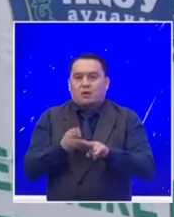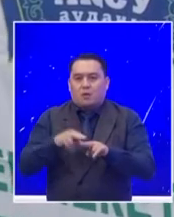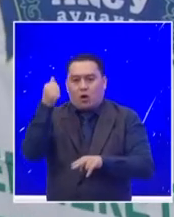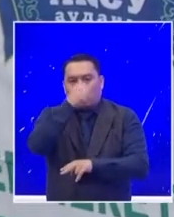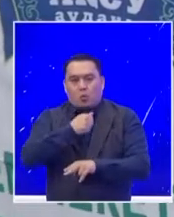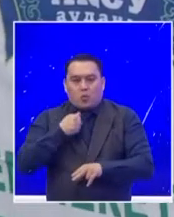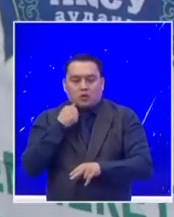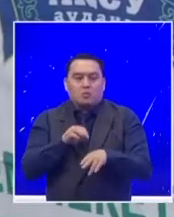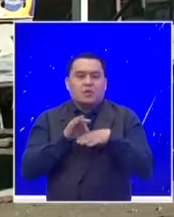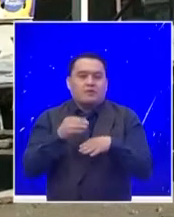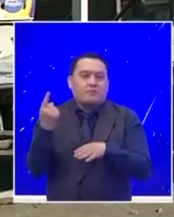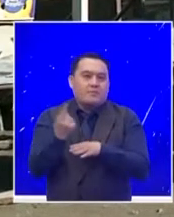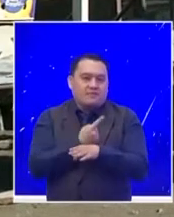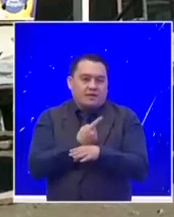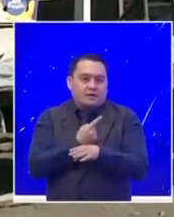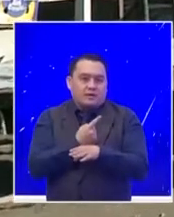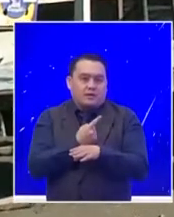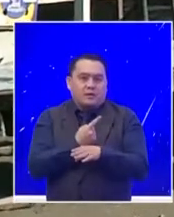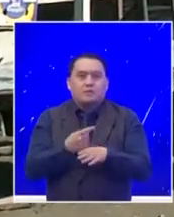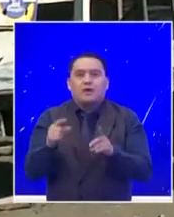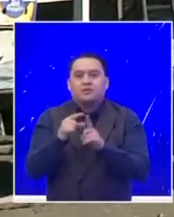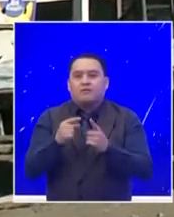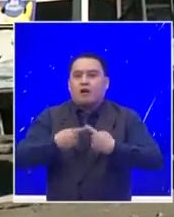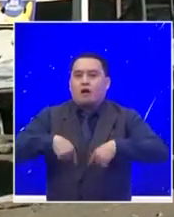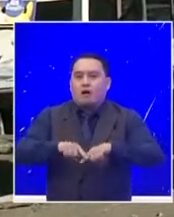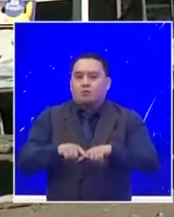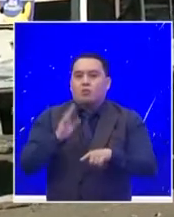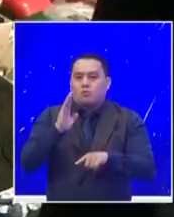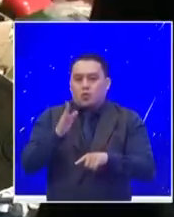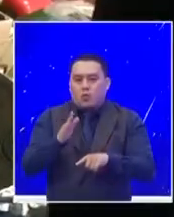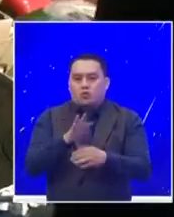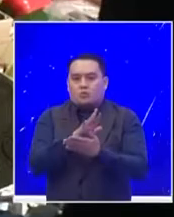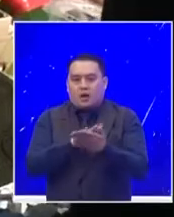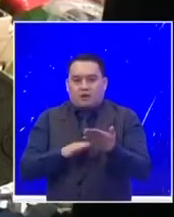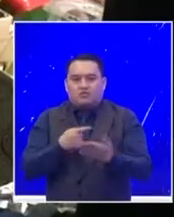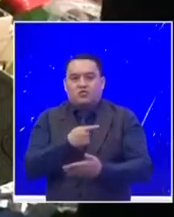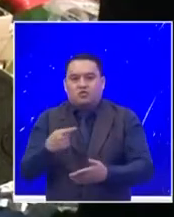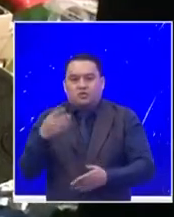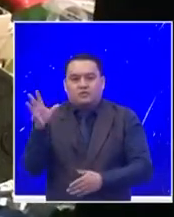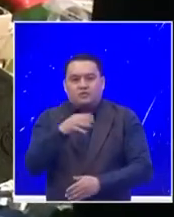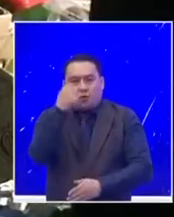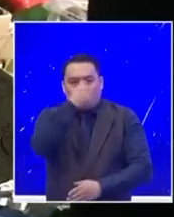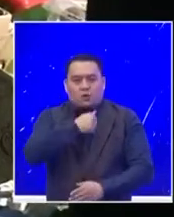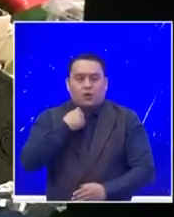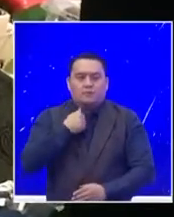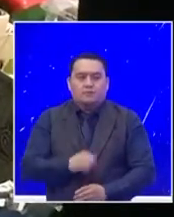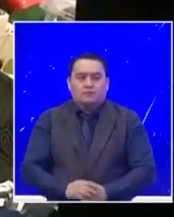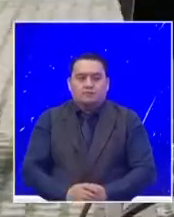мероприятие в районе проводится впервые. Однако, по словам организаторов, оно будет иметь продолжение в течение всего года.